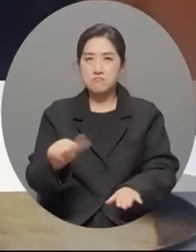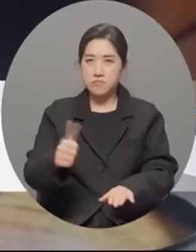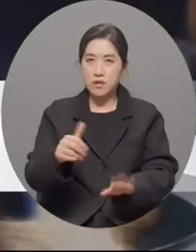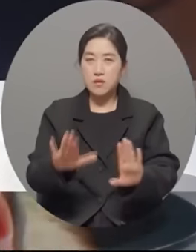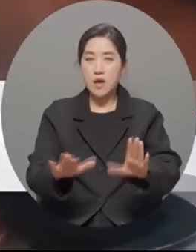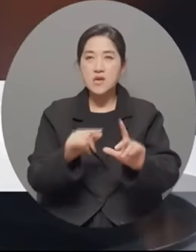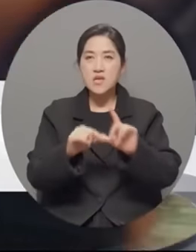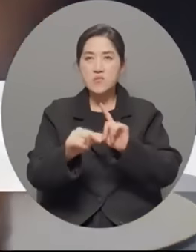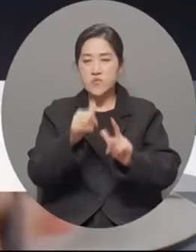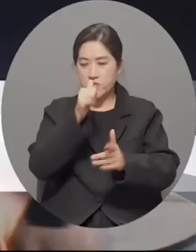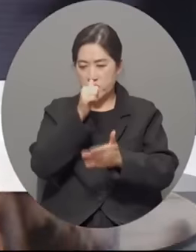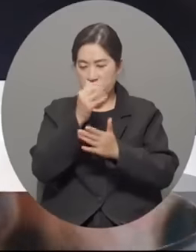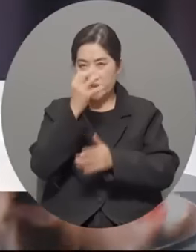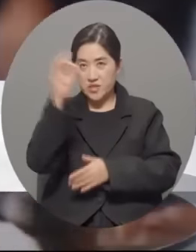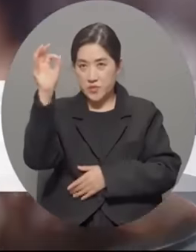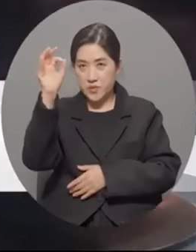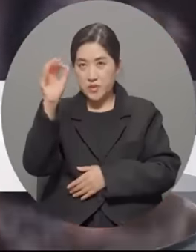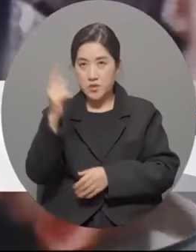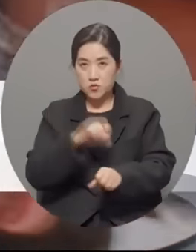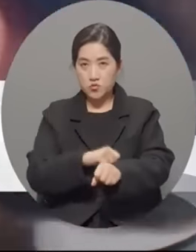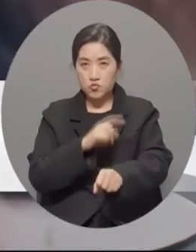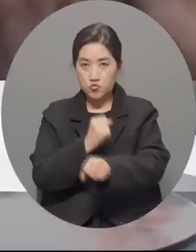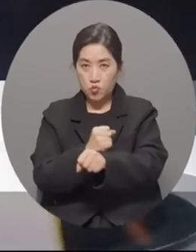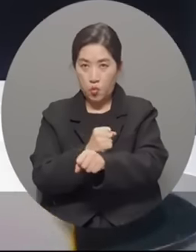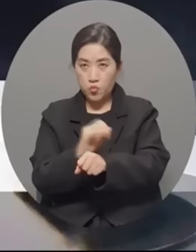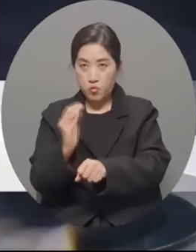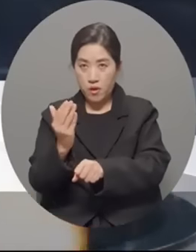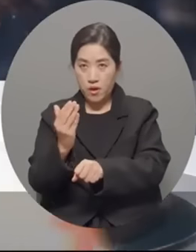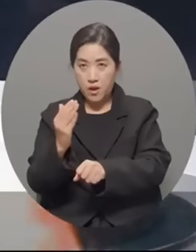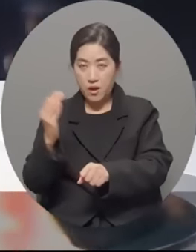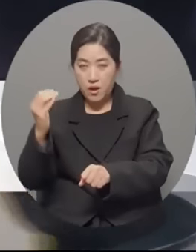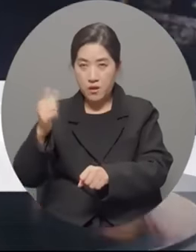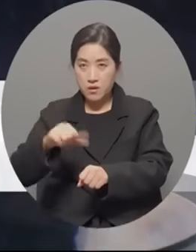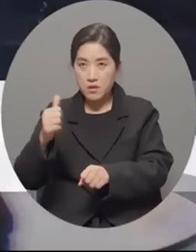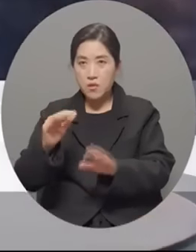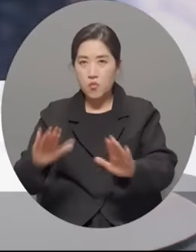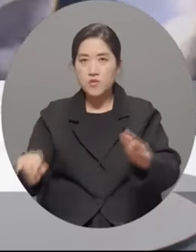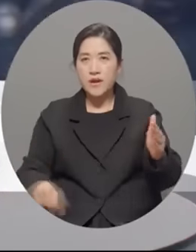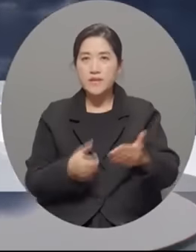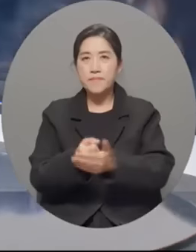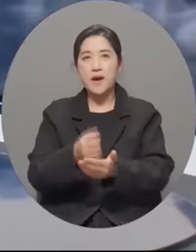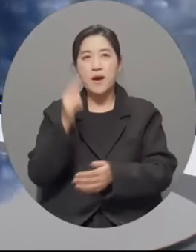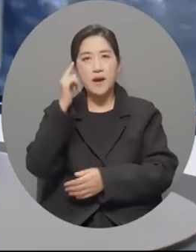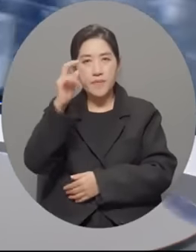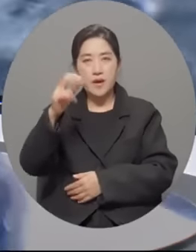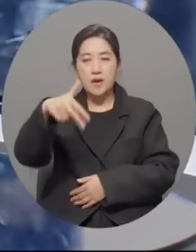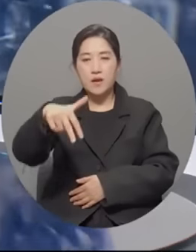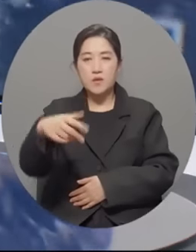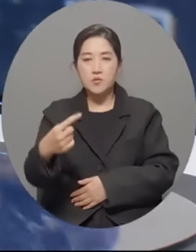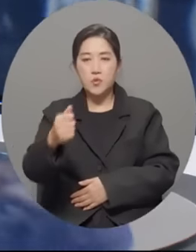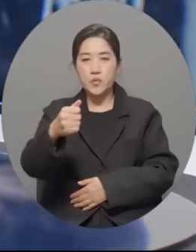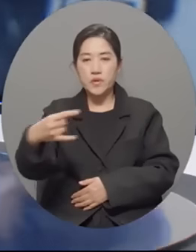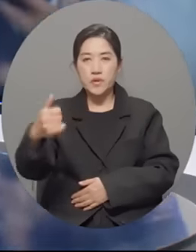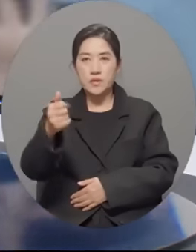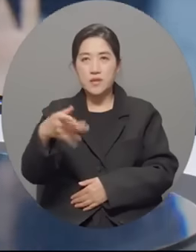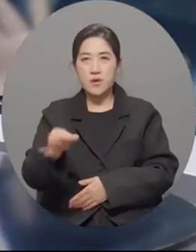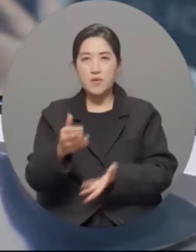혐의를 인정했는데 구속 여부는 이르면 오늘 안에 결정될 것으로 보입니다 조희영 기자가